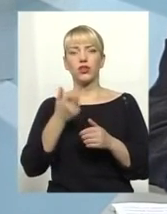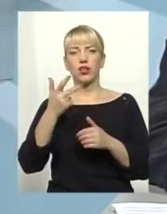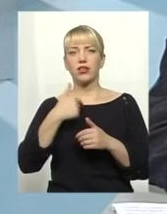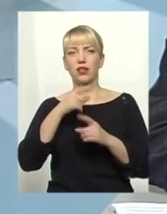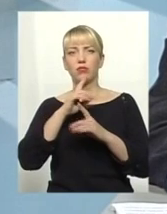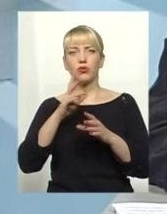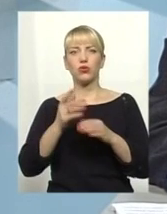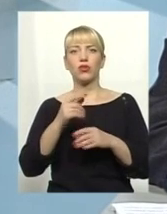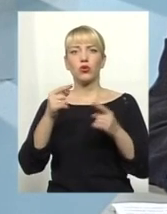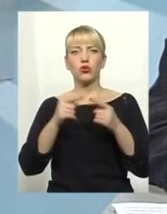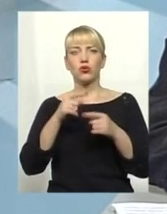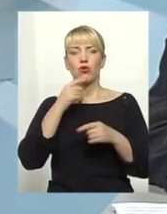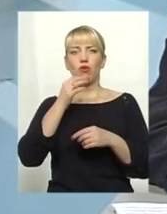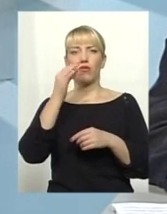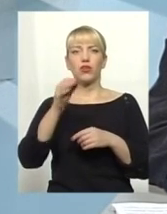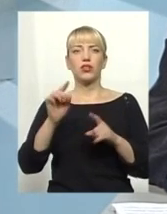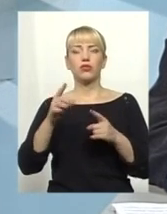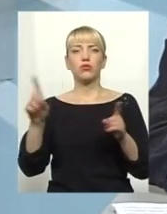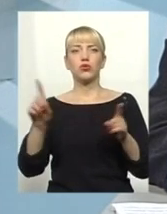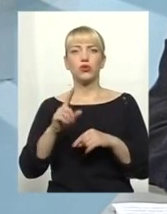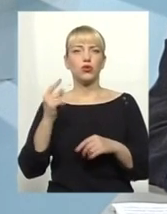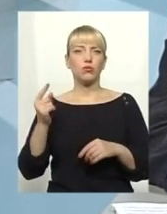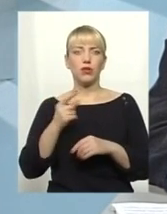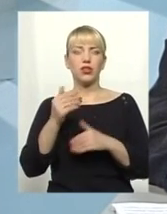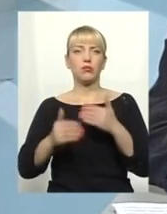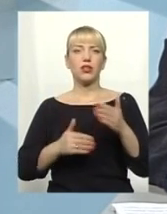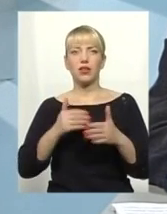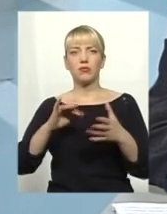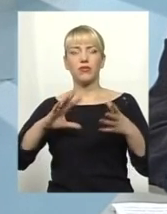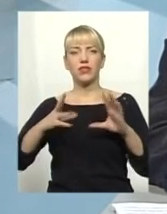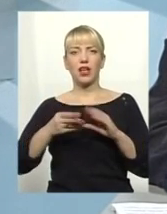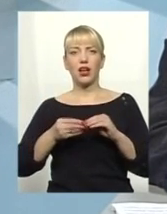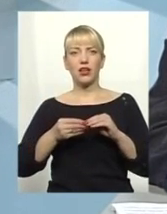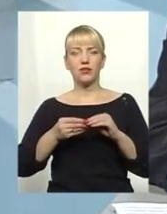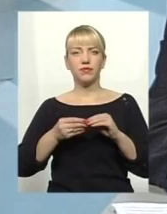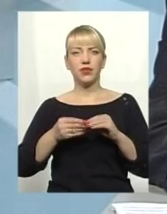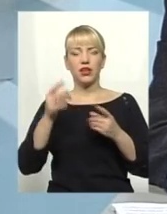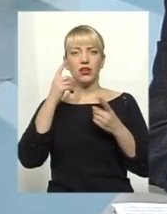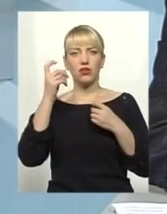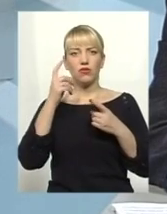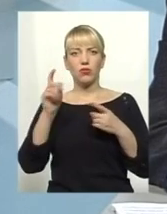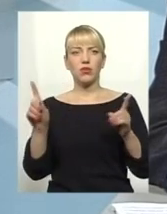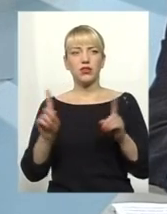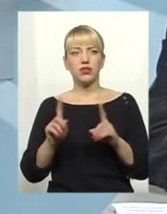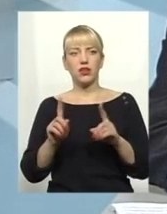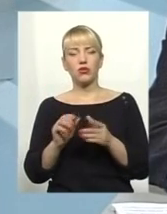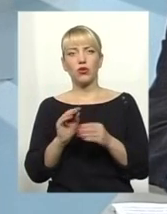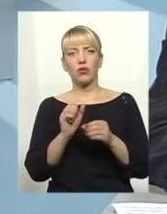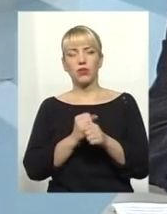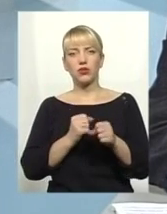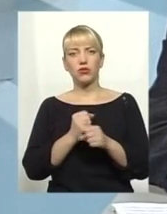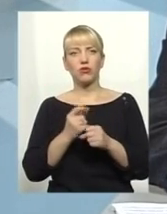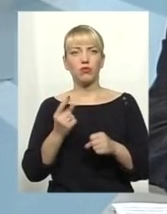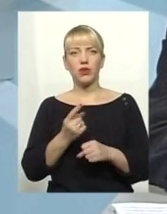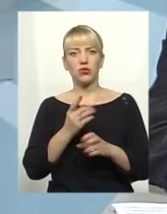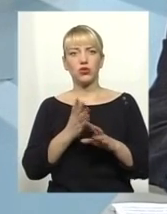говорити, тому що першим етапом і, взагалі, інформація, яку опрацює в першу